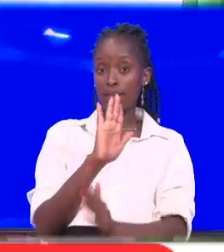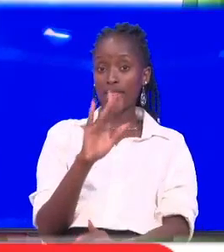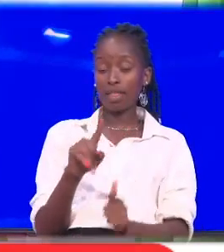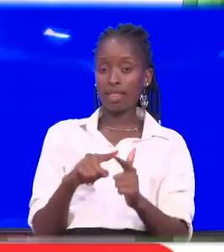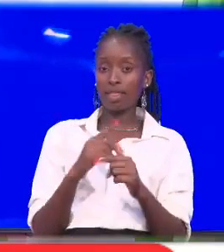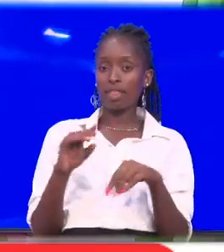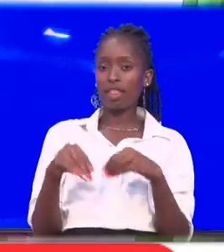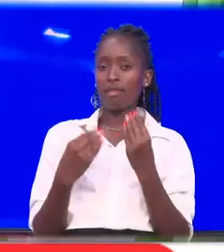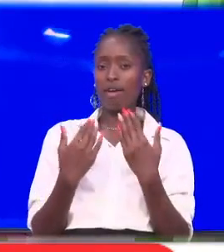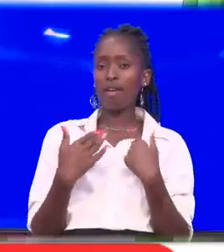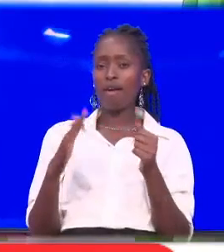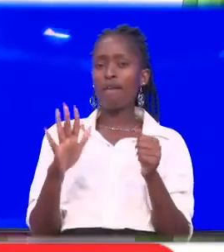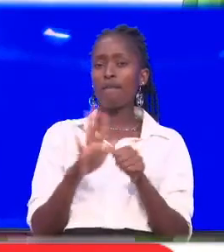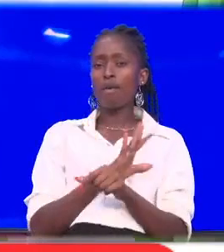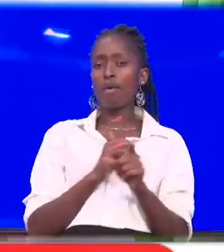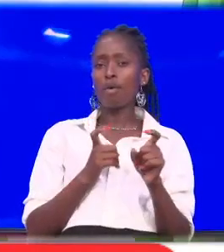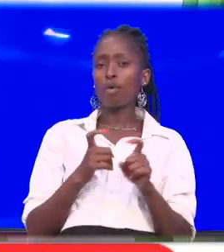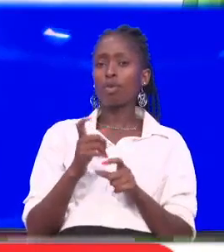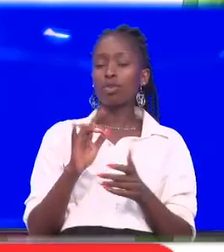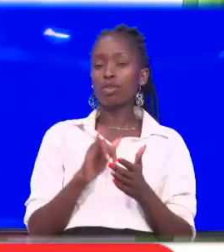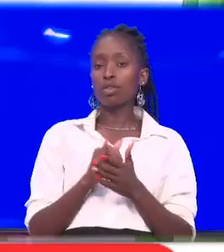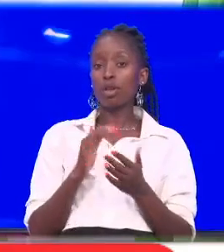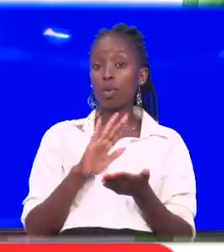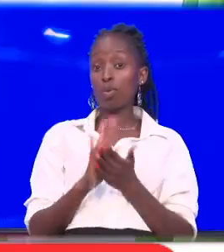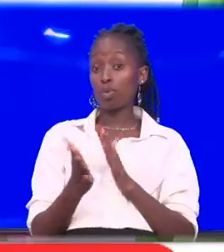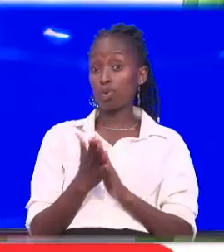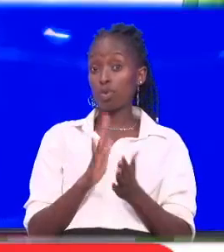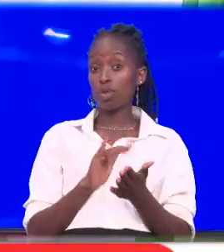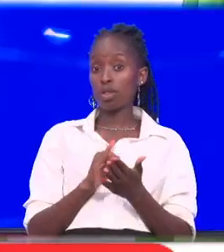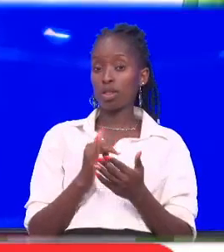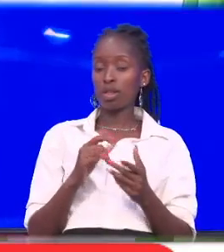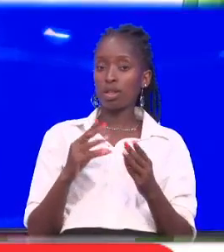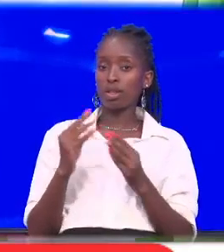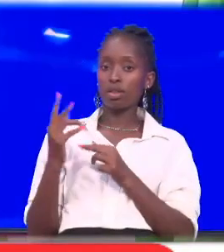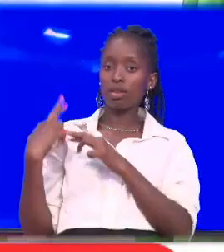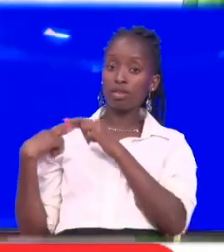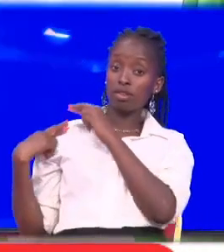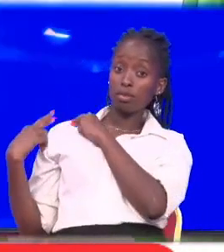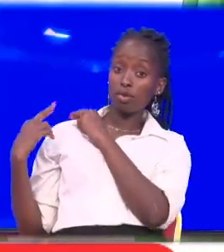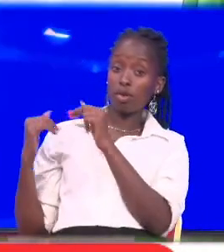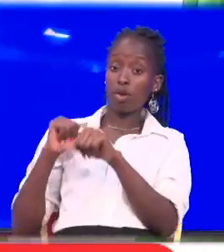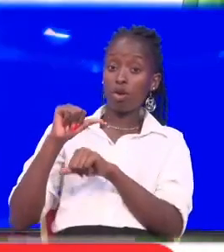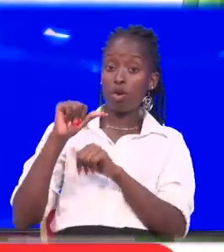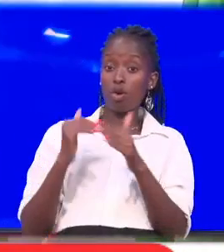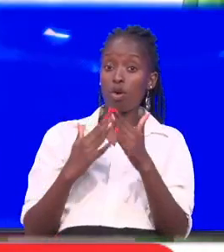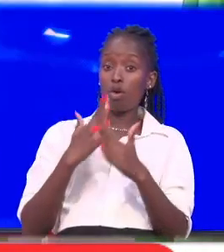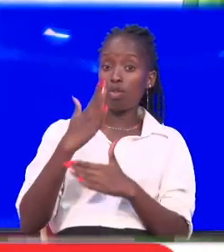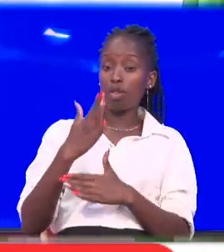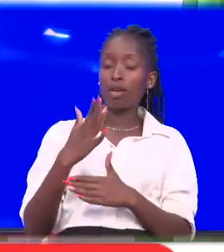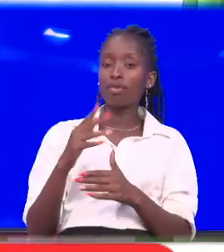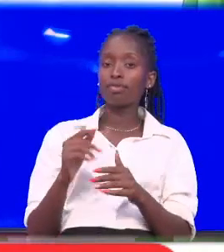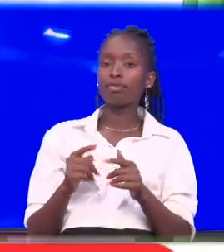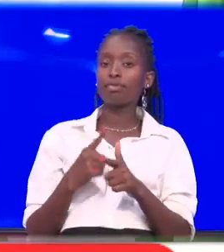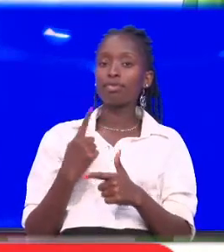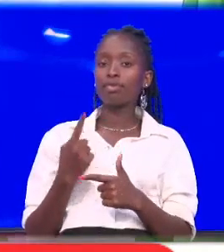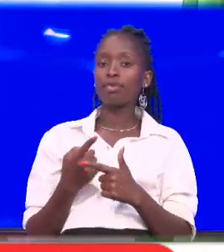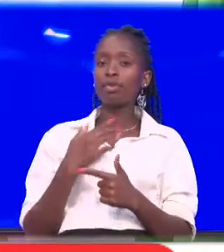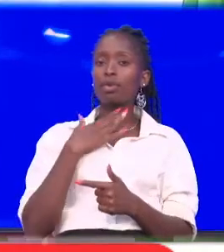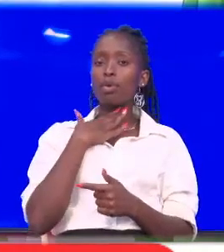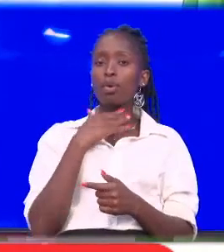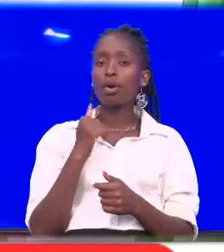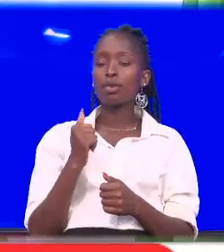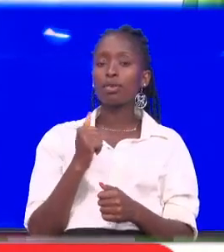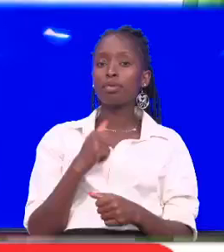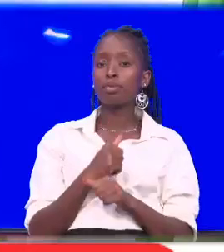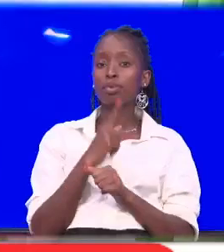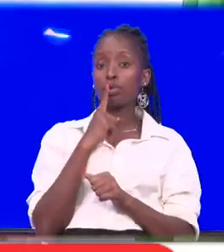kikamilifu. Bila hayo tutachukua hatua ya kinidhamu, kwa sababu tunataka kuhakikisha kwamba kaunti hii, sekta ya